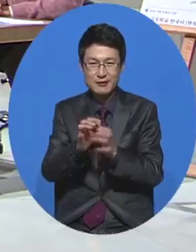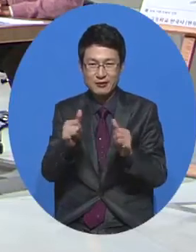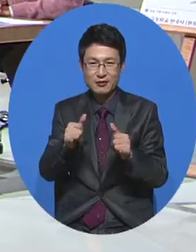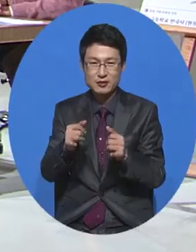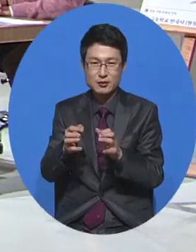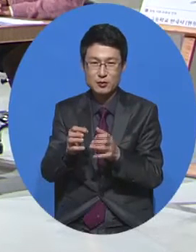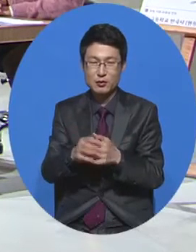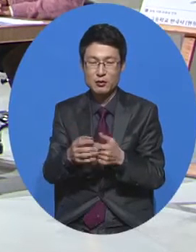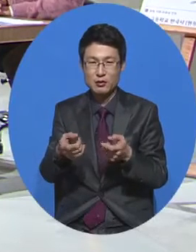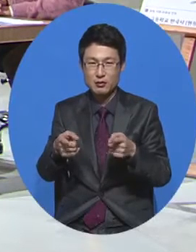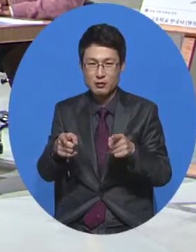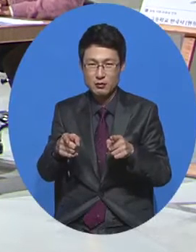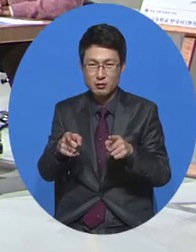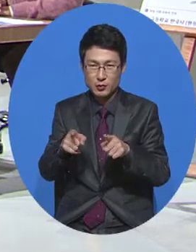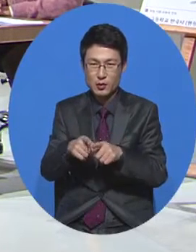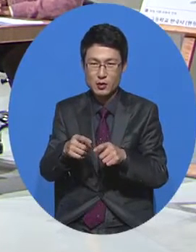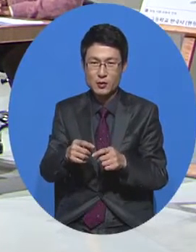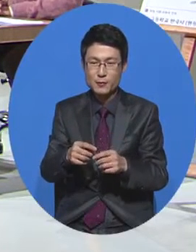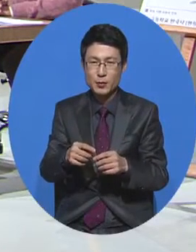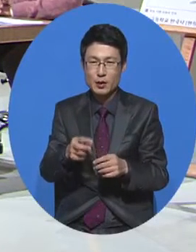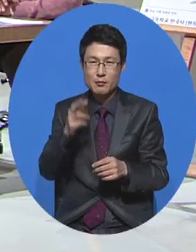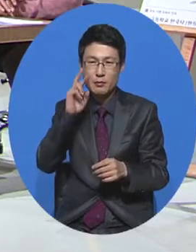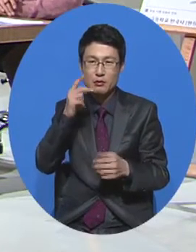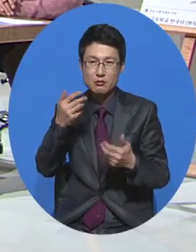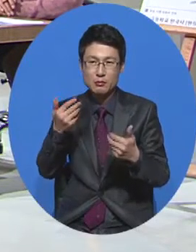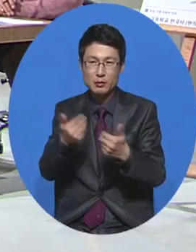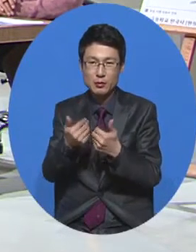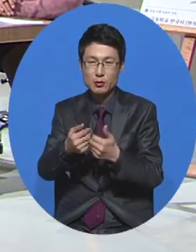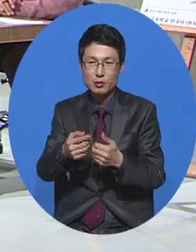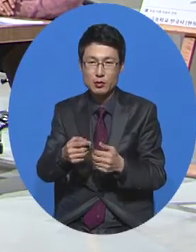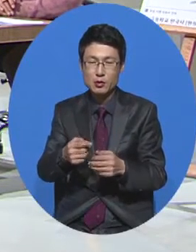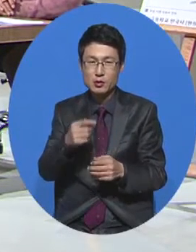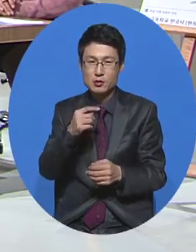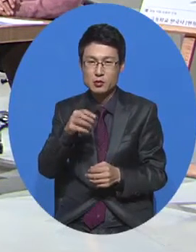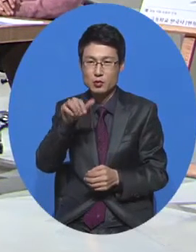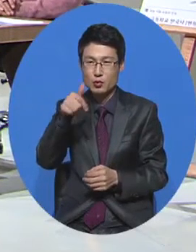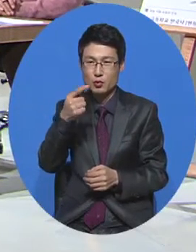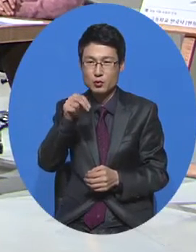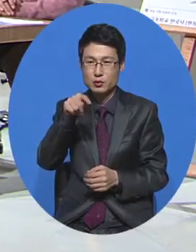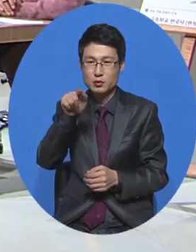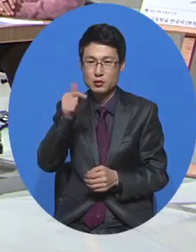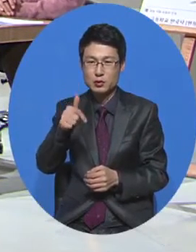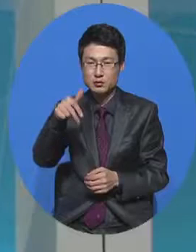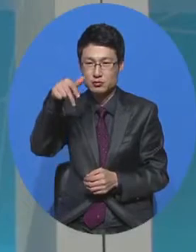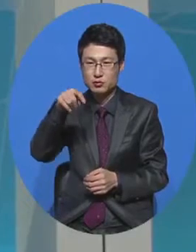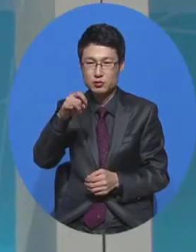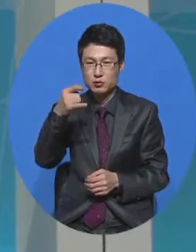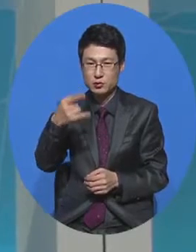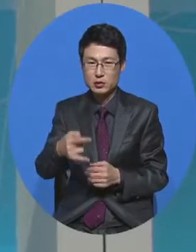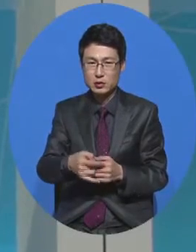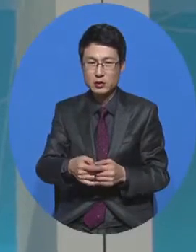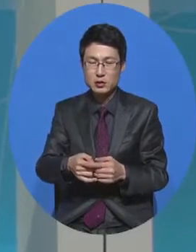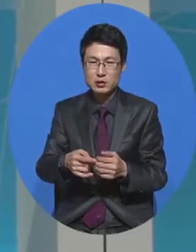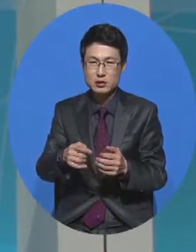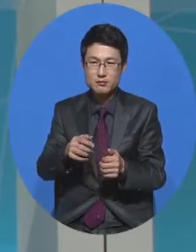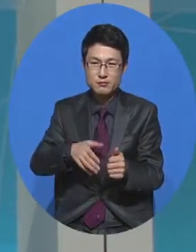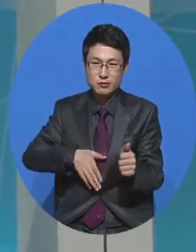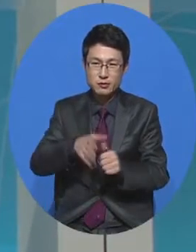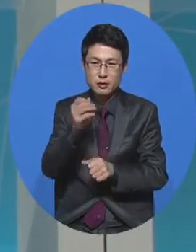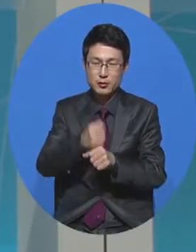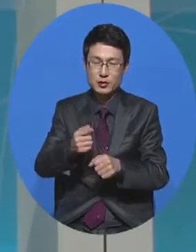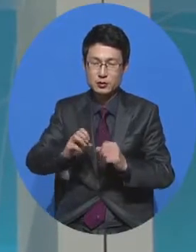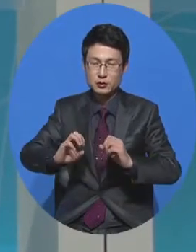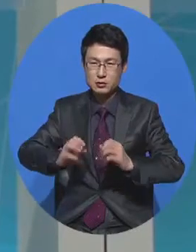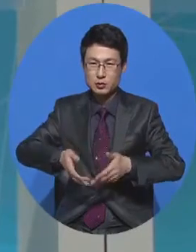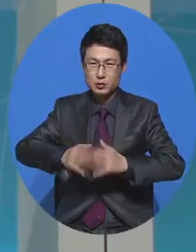이 반민특위 활동을 전개 하거나 뭐 공산주의를 때려 잡아 없는 잡으면서 세웠던 나라이기 때문에 그